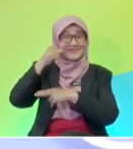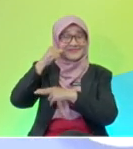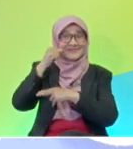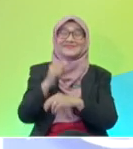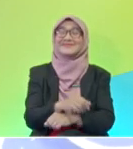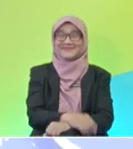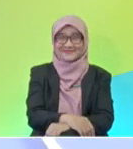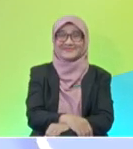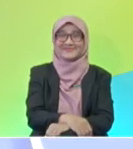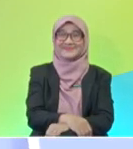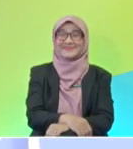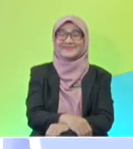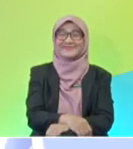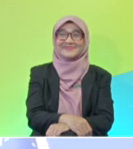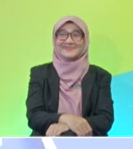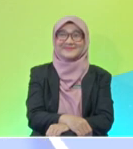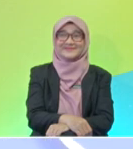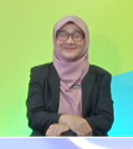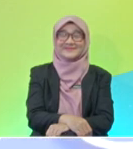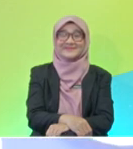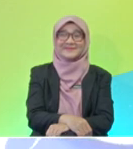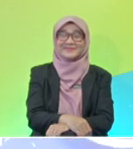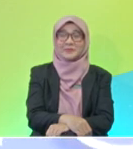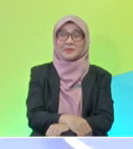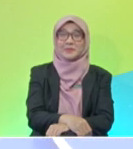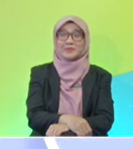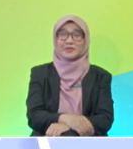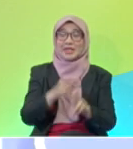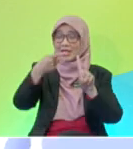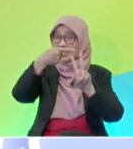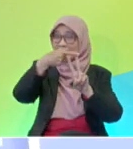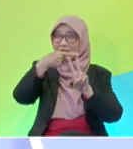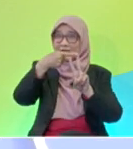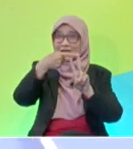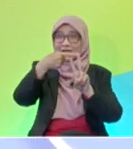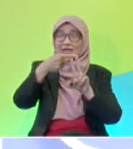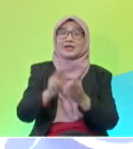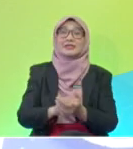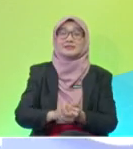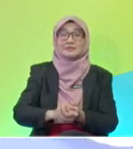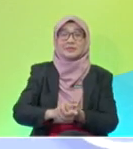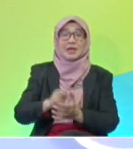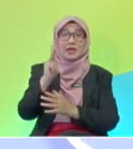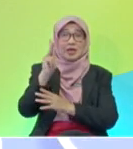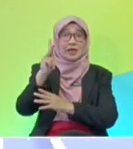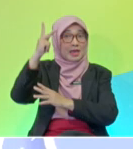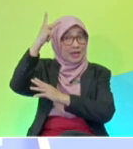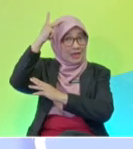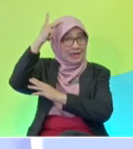namanya Amina ka el orangnya dan seterusnya murid yang kedua adik khalish Asraf dari